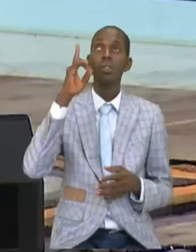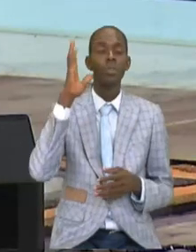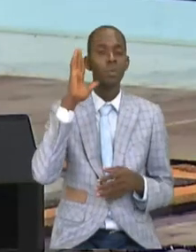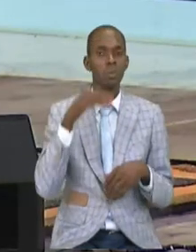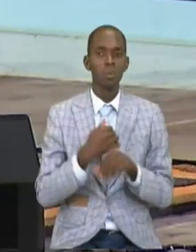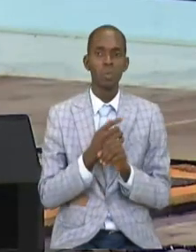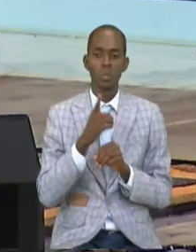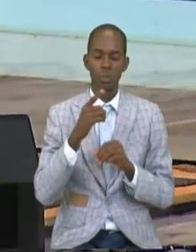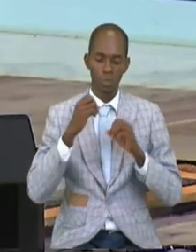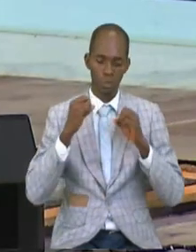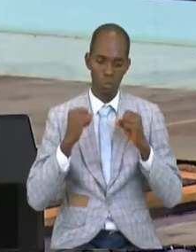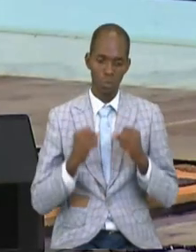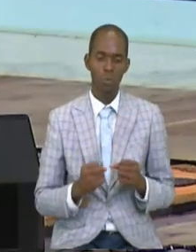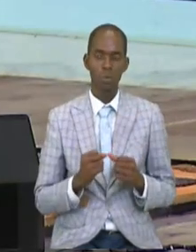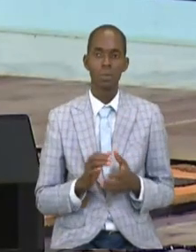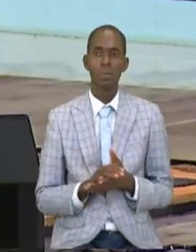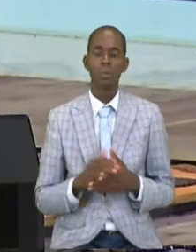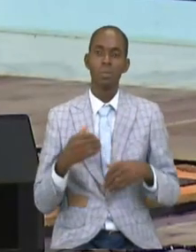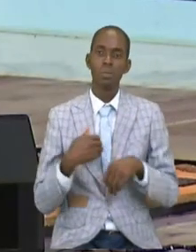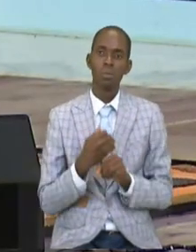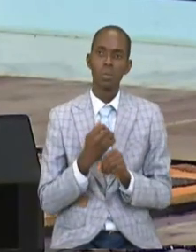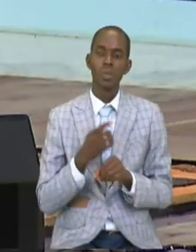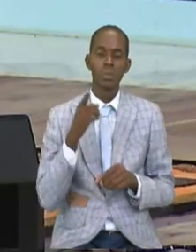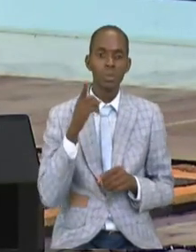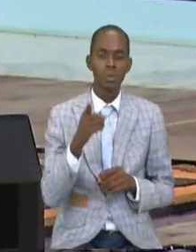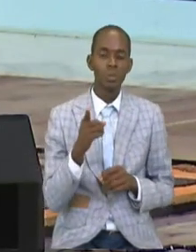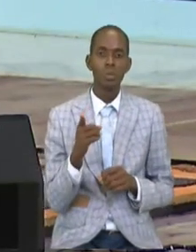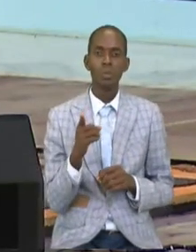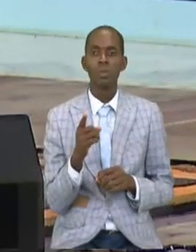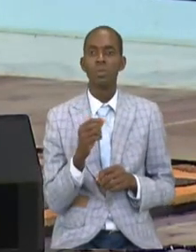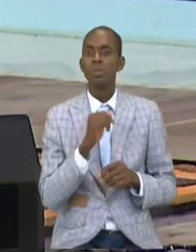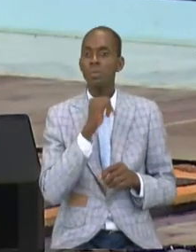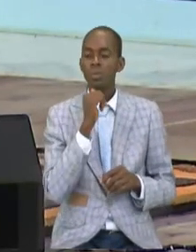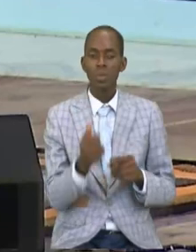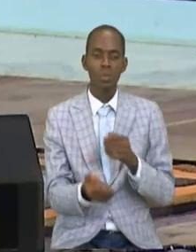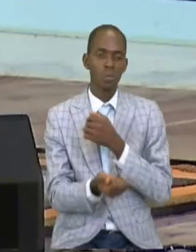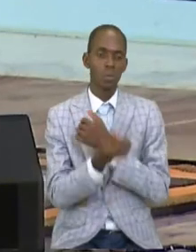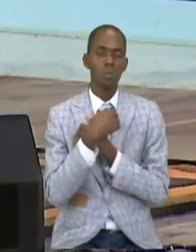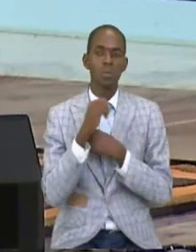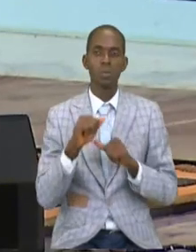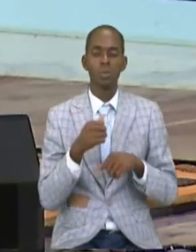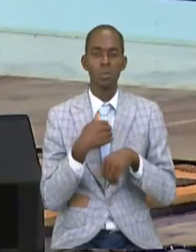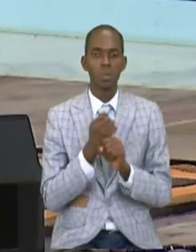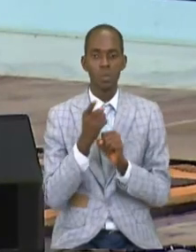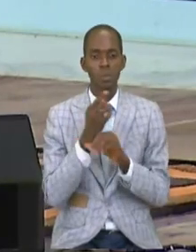et vous rendra fort, qu'il vous rende invincible.